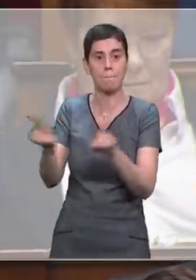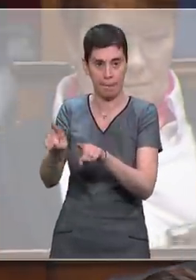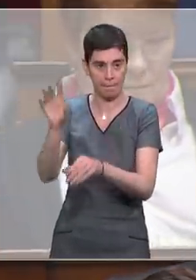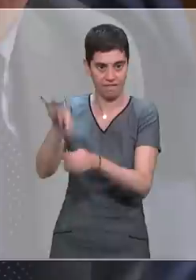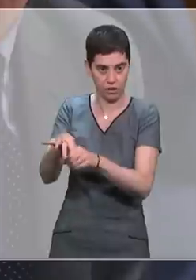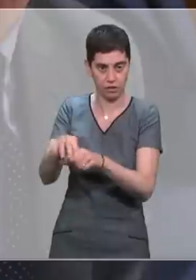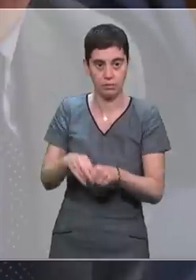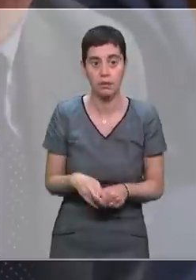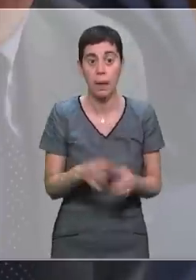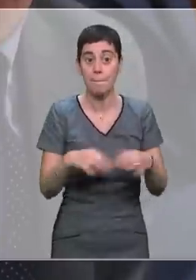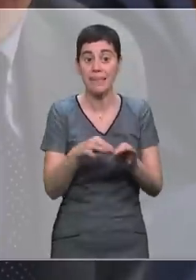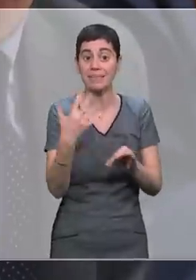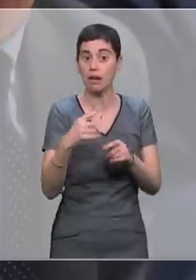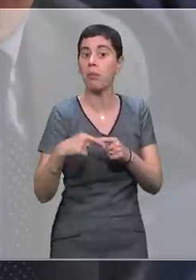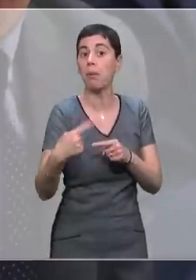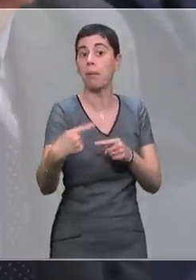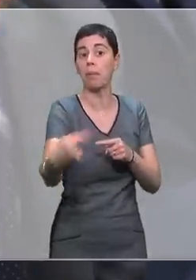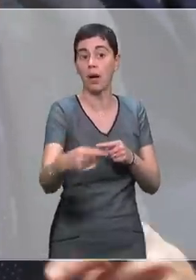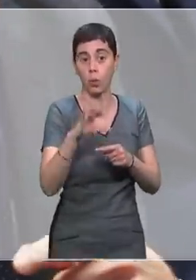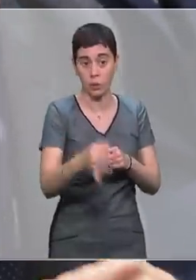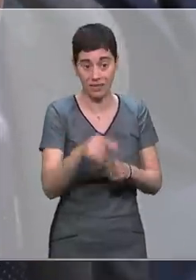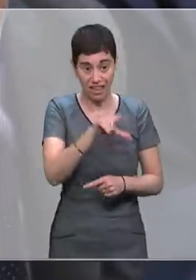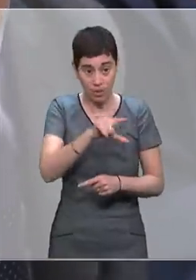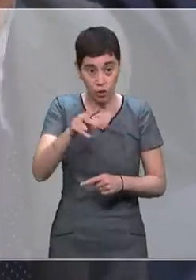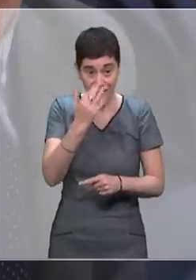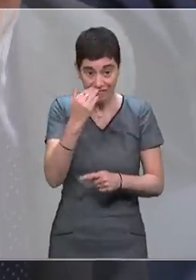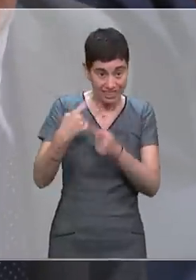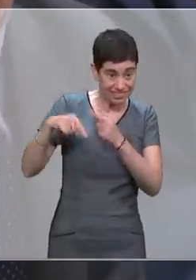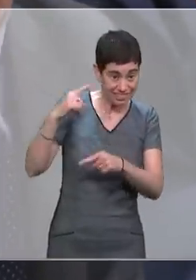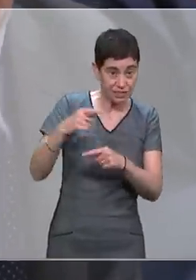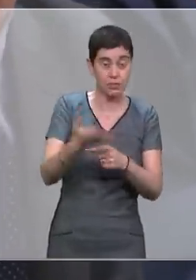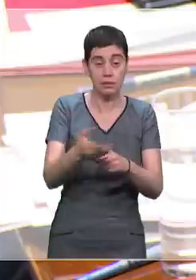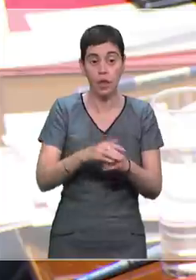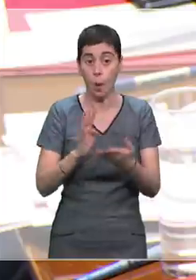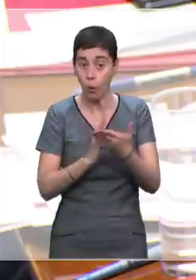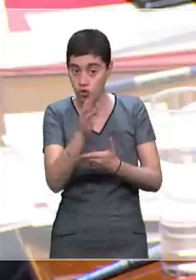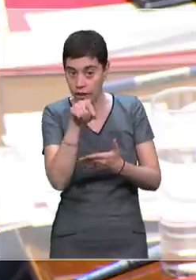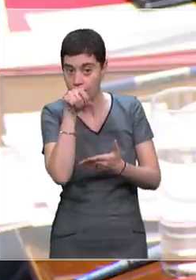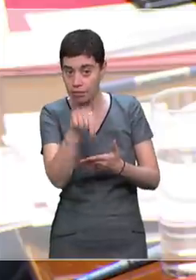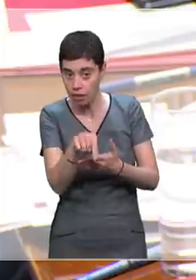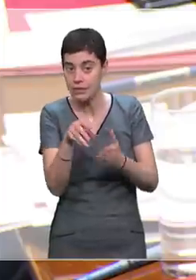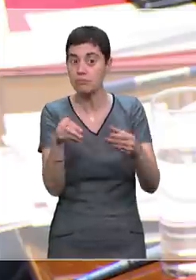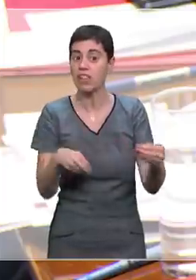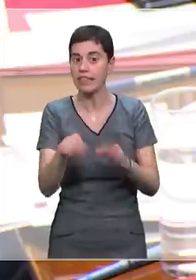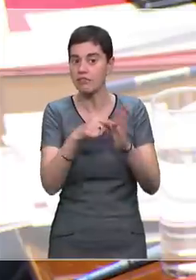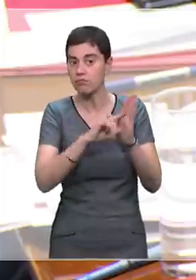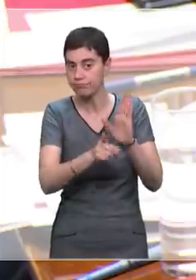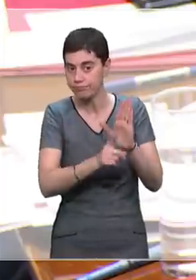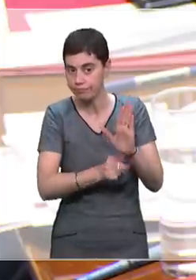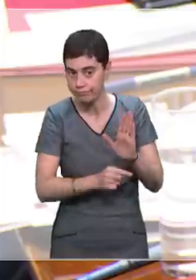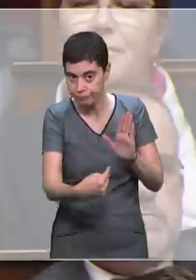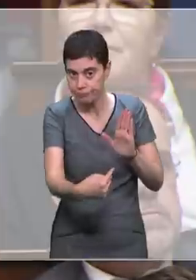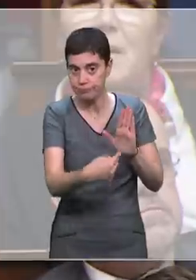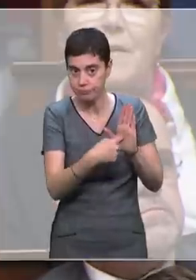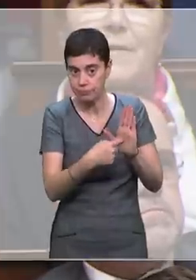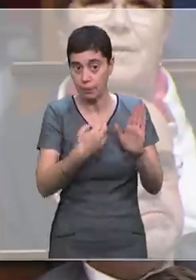autres pays suivent la même voie et le 23 février de cette année, un projet de directive a été proposé par la Commission européenne. Madame